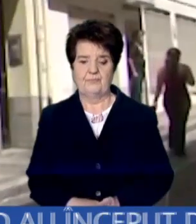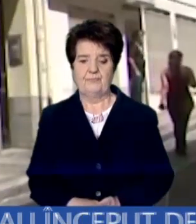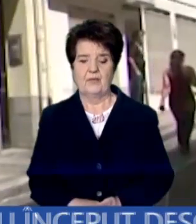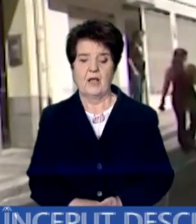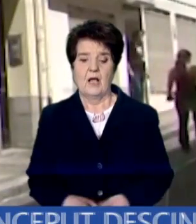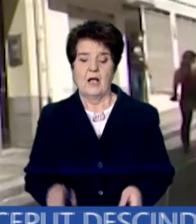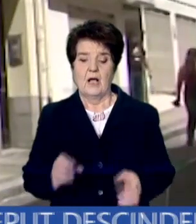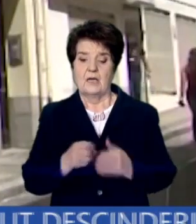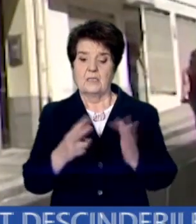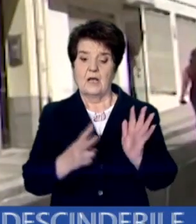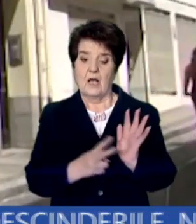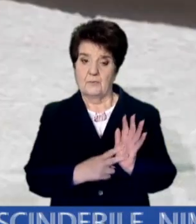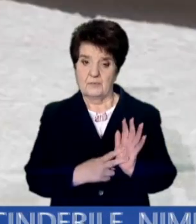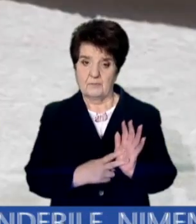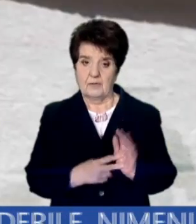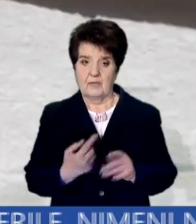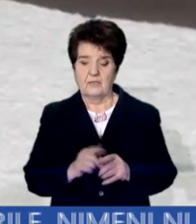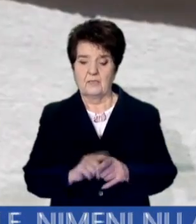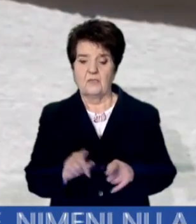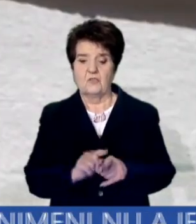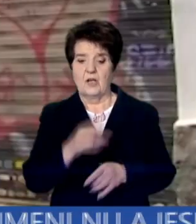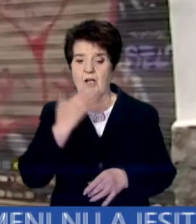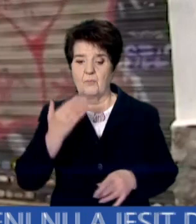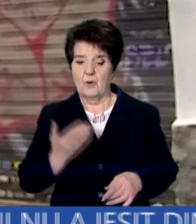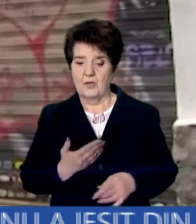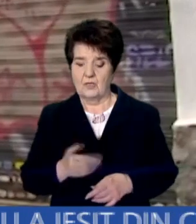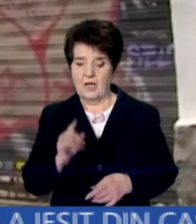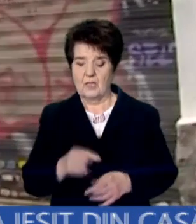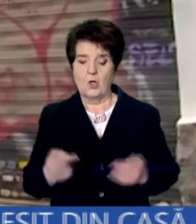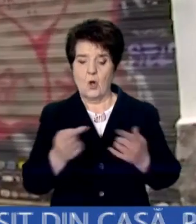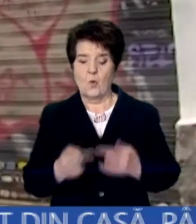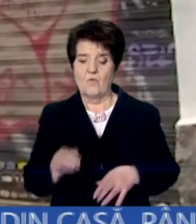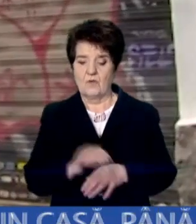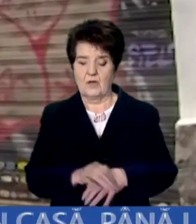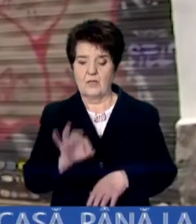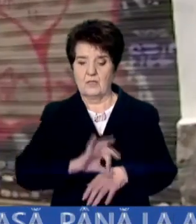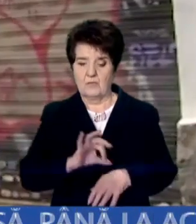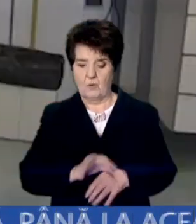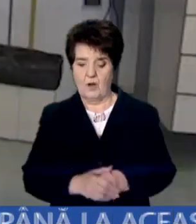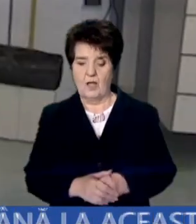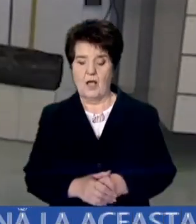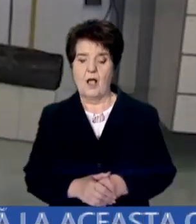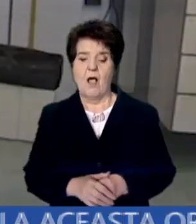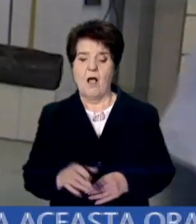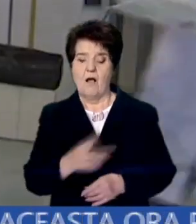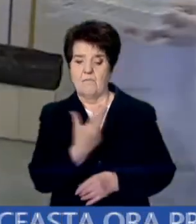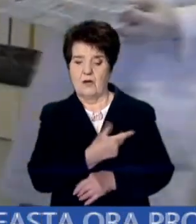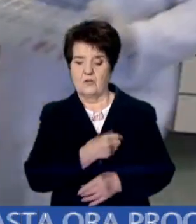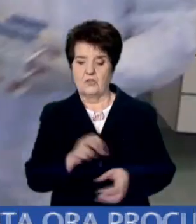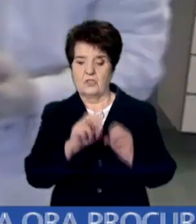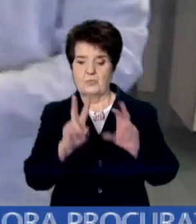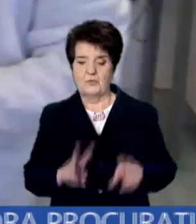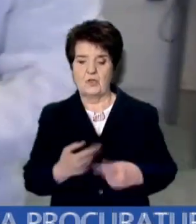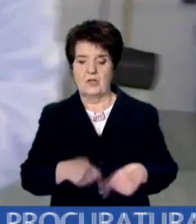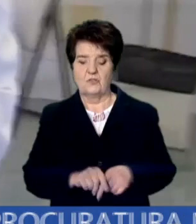Cel puțin 17 țări din afara Africii au raportat până acum cazuri confirmate de variola maimuței. Vaccinuri orientate special împotriva